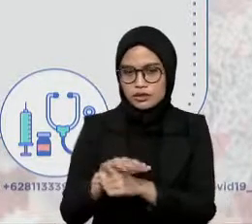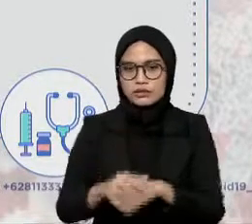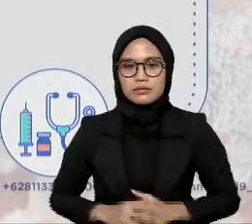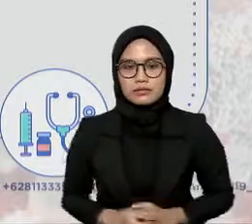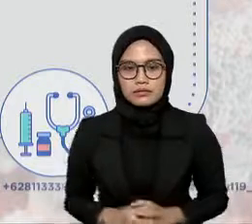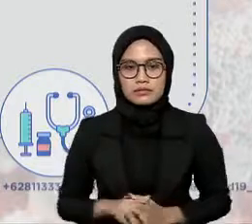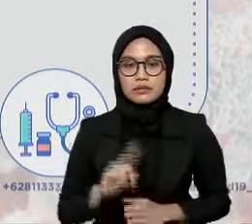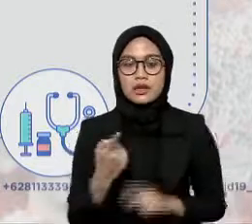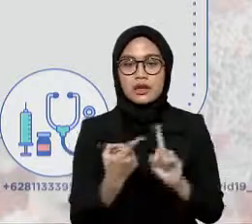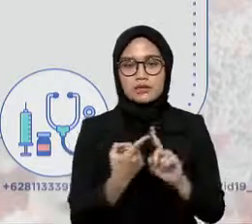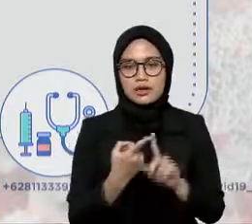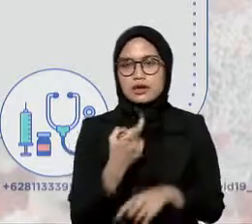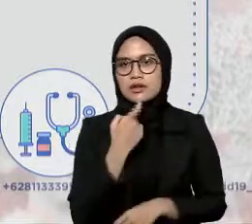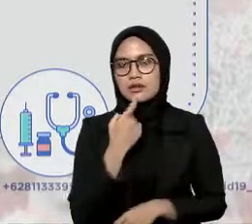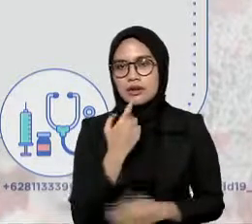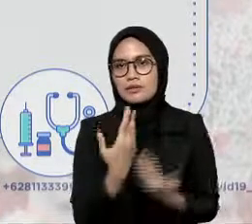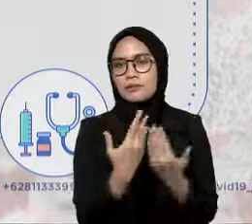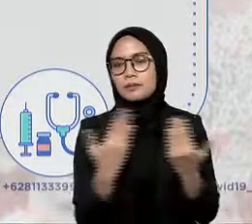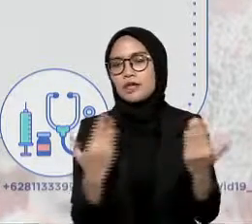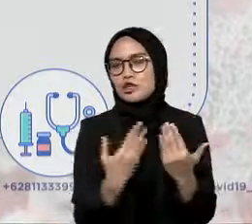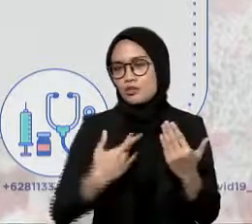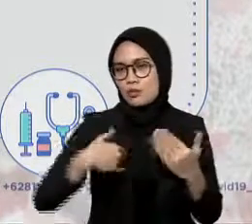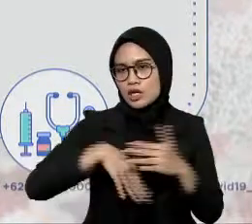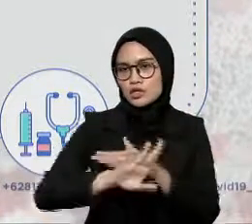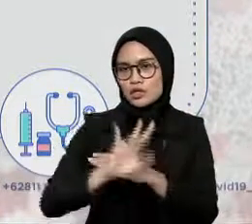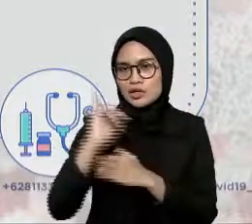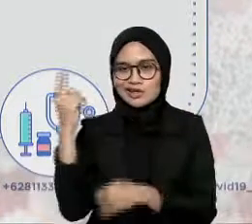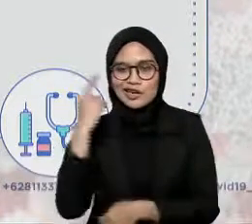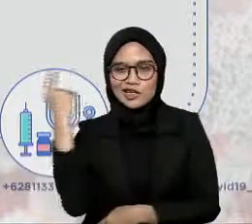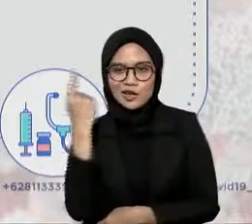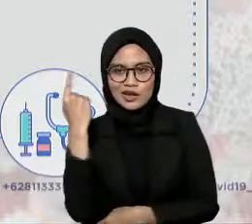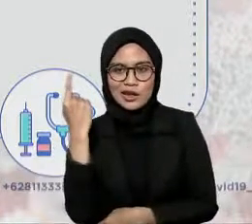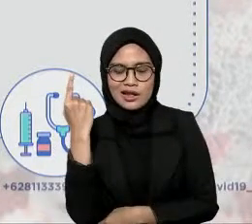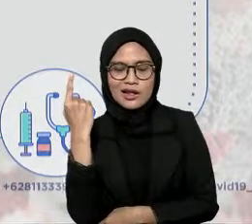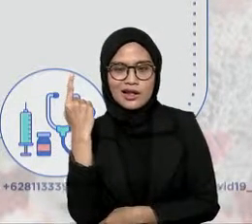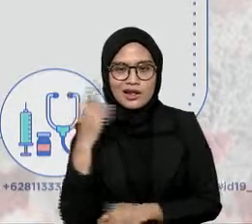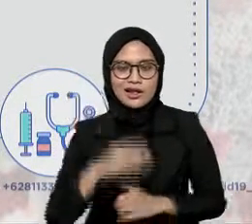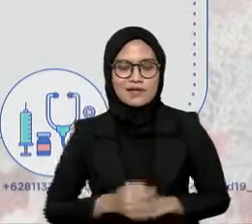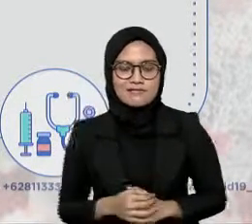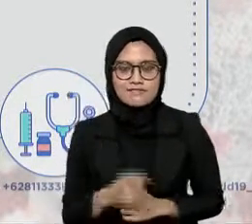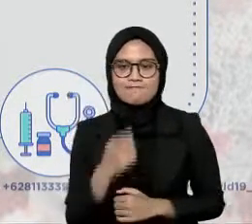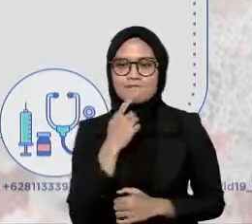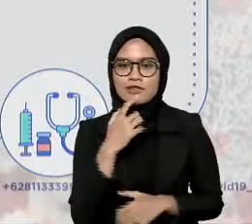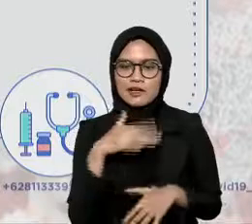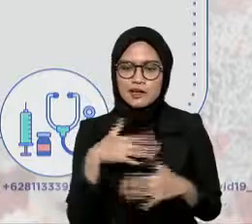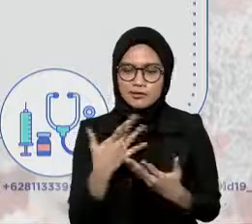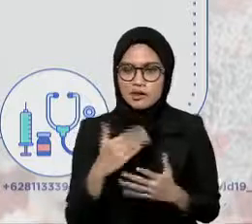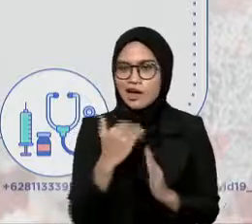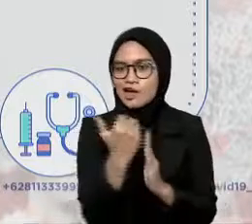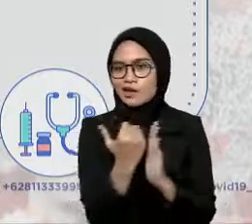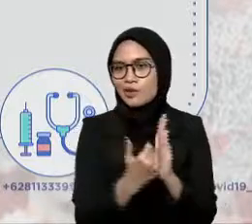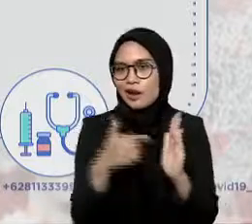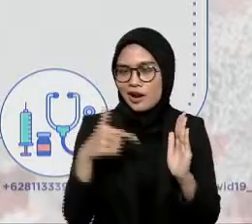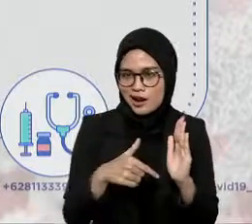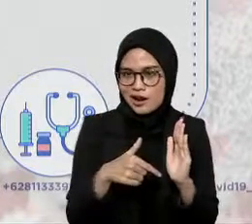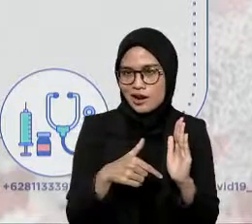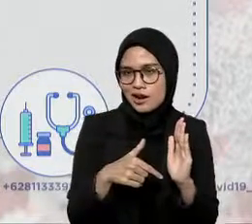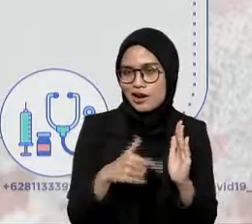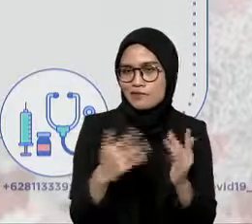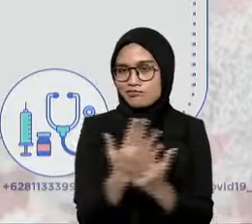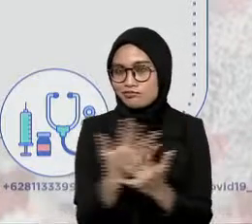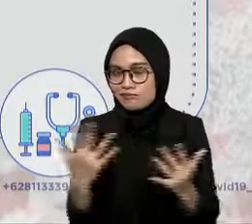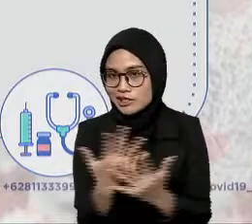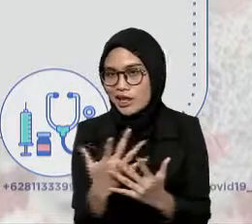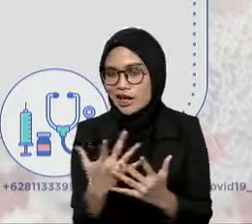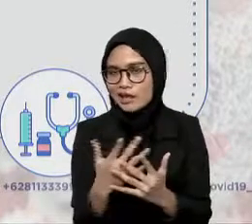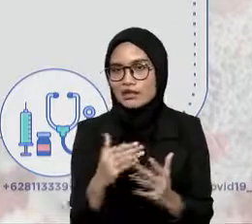kebijakan pada pintu masuk perjalanan internasional, kebijakan pengendalian mobilitas, dan kebijakan protokol